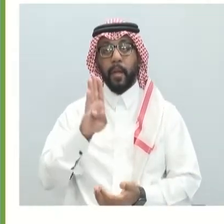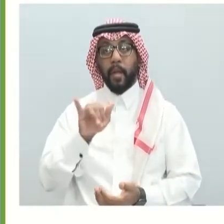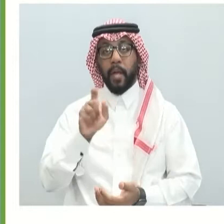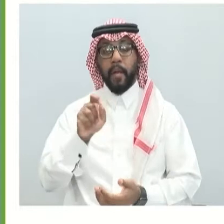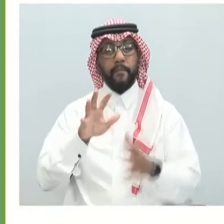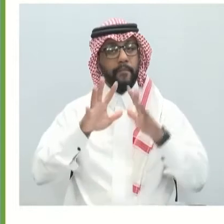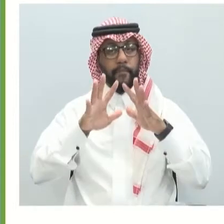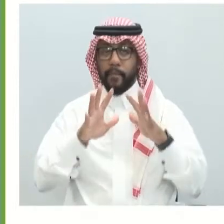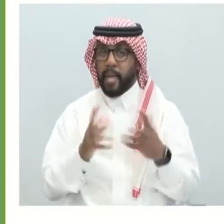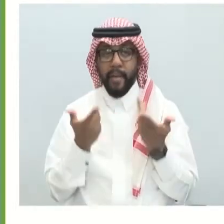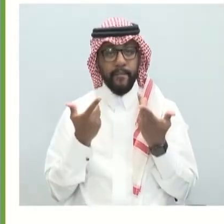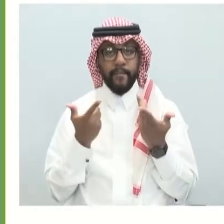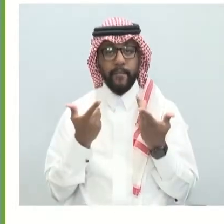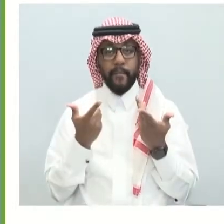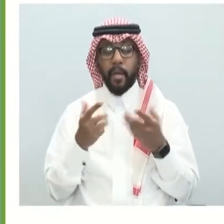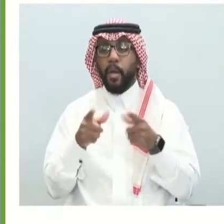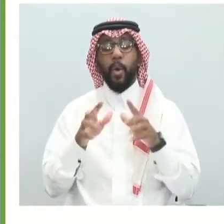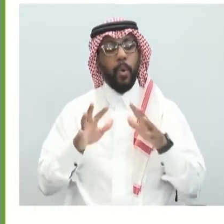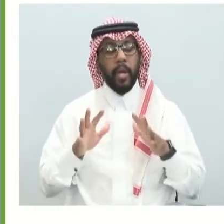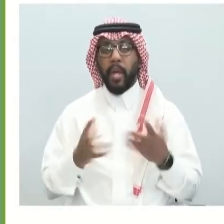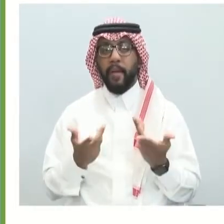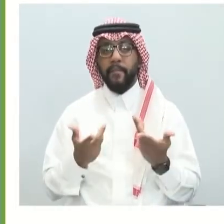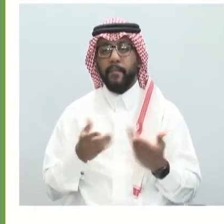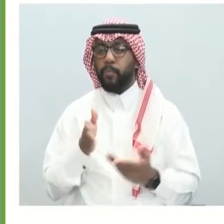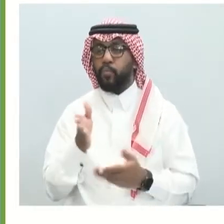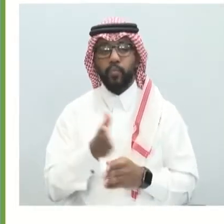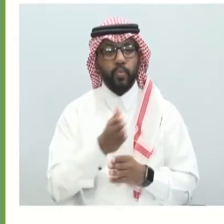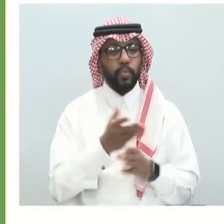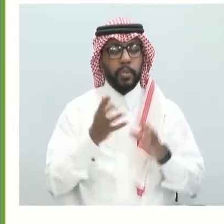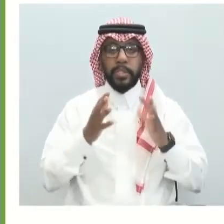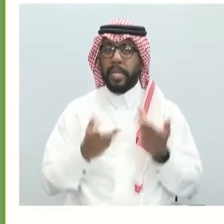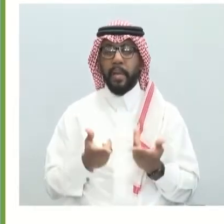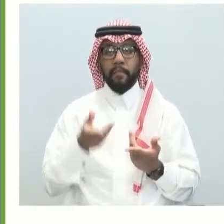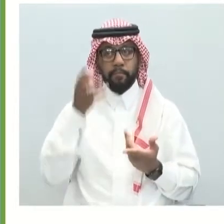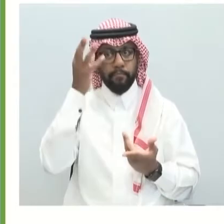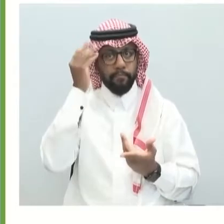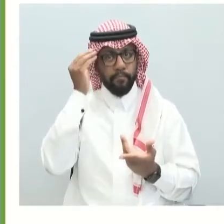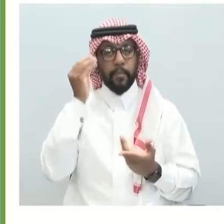كيف ويسال بها عن الطريقه او الكيفيه